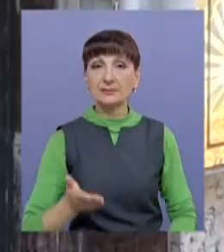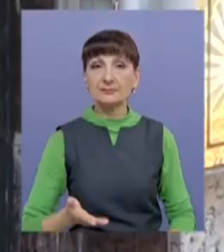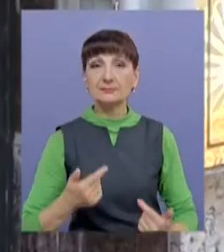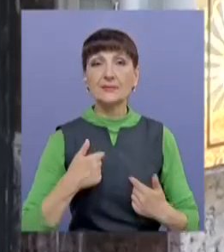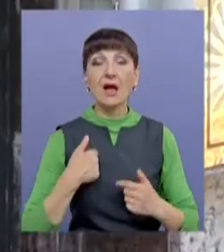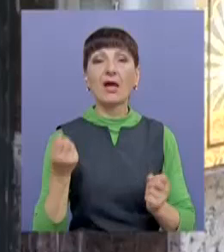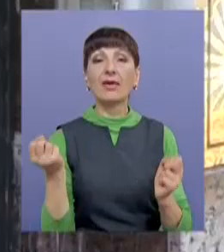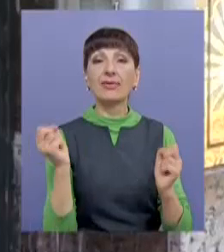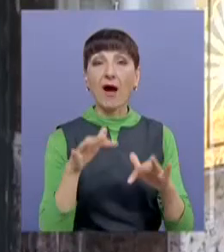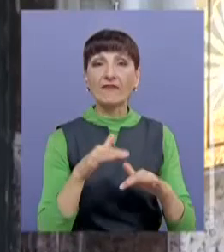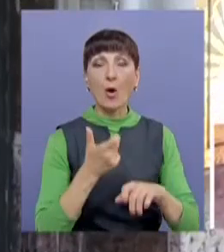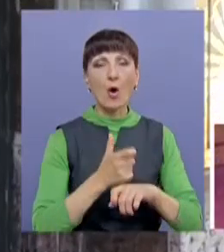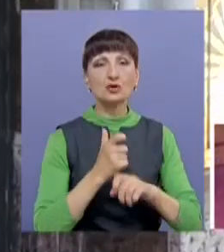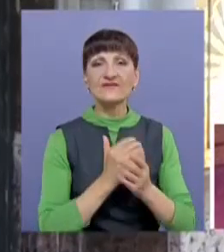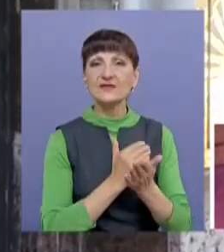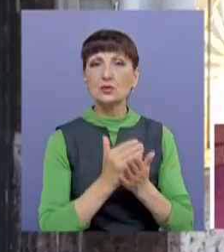явка очень высокая.